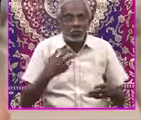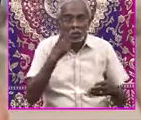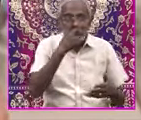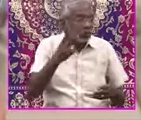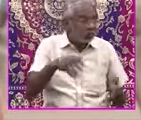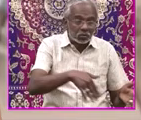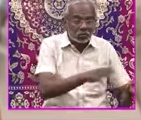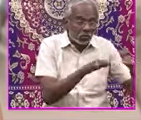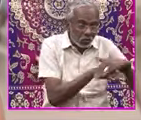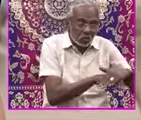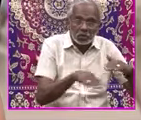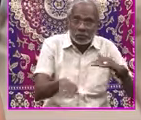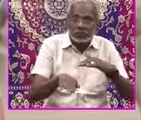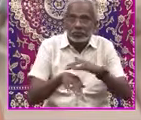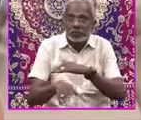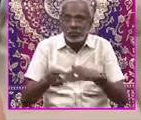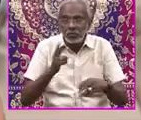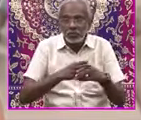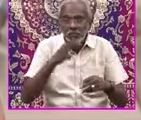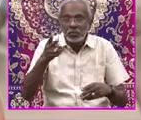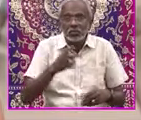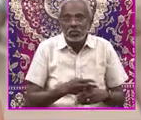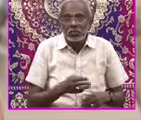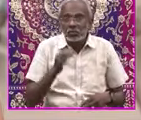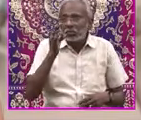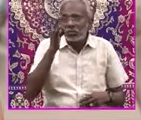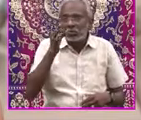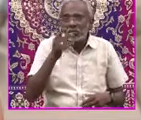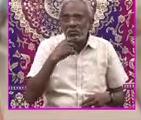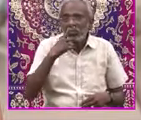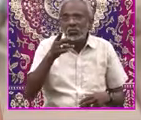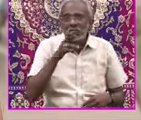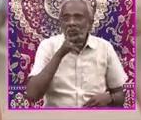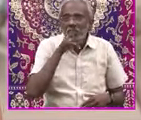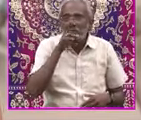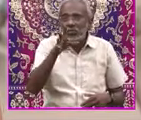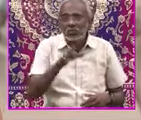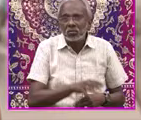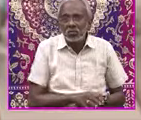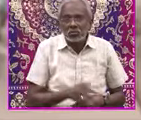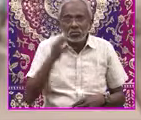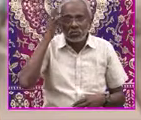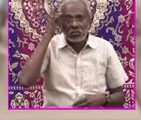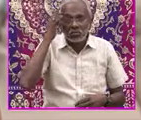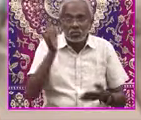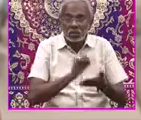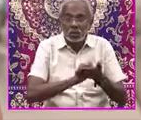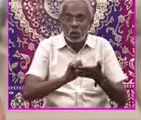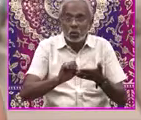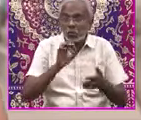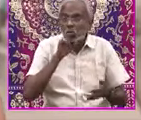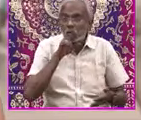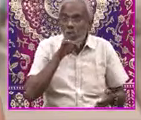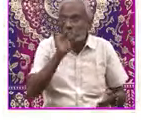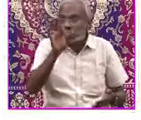ஒளியறாங்க அப்படிங்கறது அடுத்த வரியில அந்த வார்த்தைக்கு வார்த்தை அந்த சொற்போரை கவனிச்சிங்கன்னா ஜெயங்கொண்டாரனுடைய சொல்லாடல் வந்து உங்களுக்கு